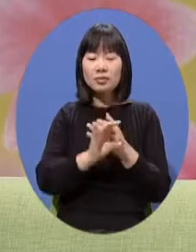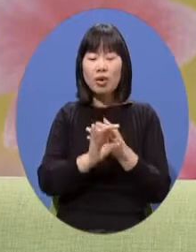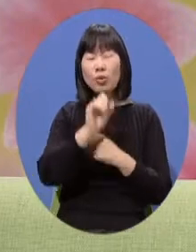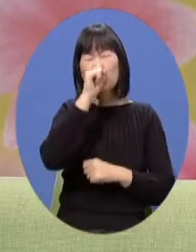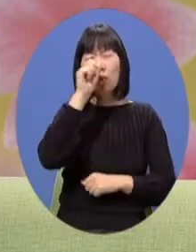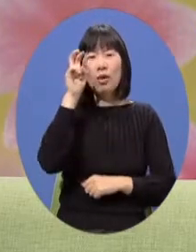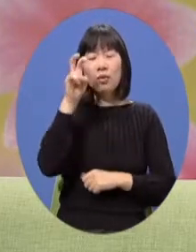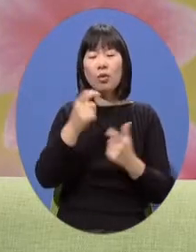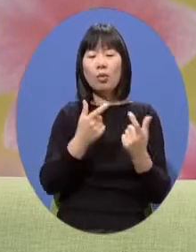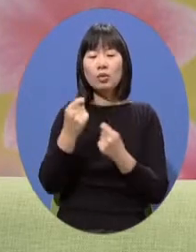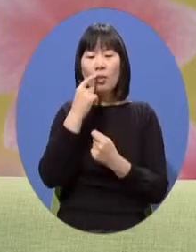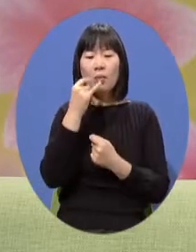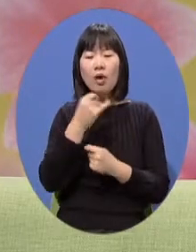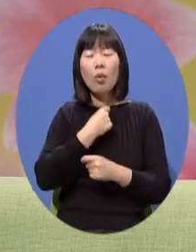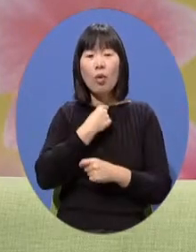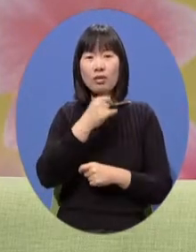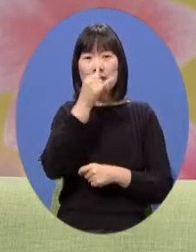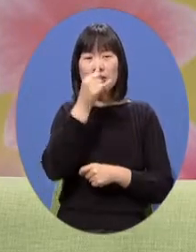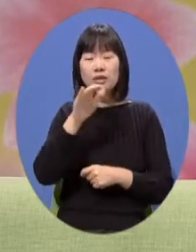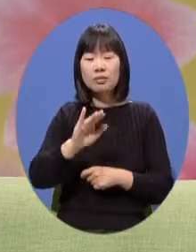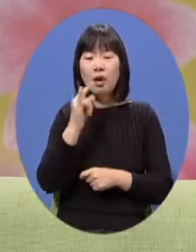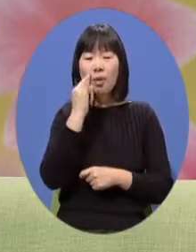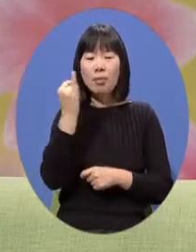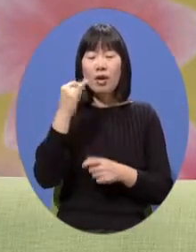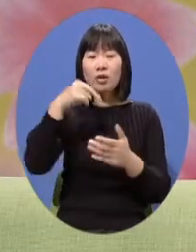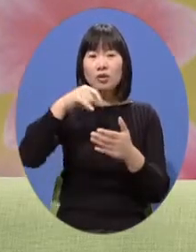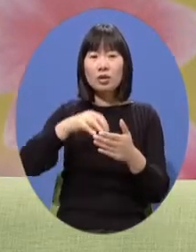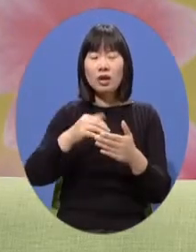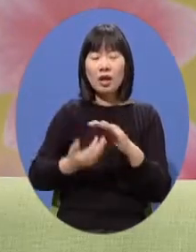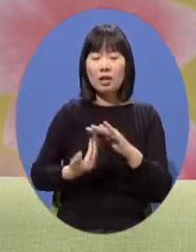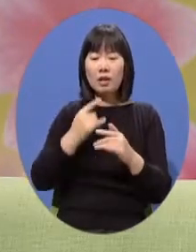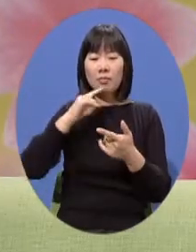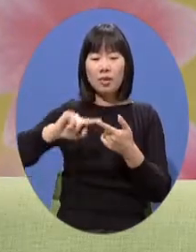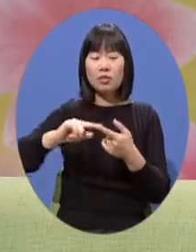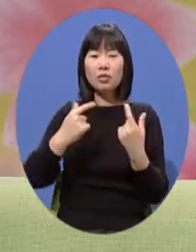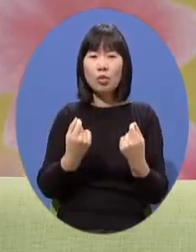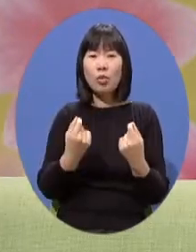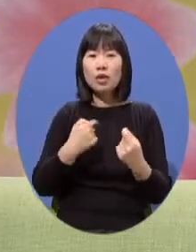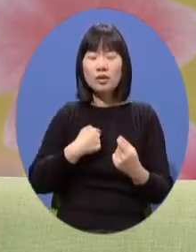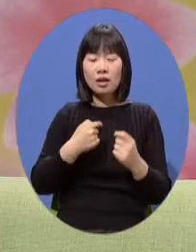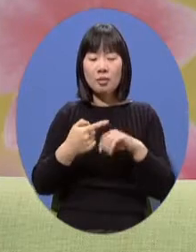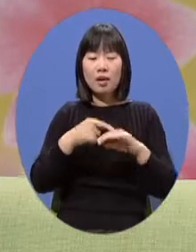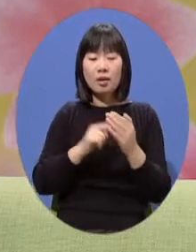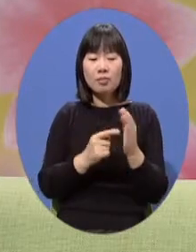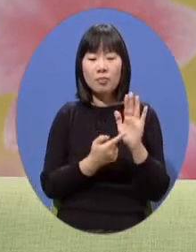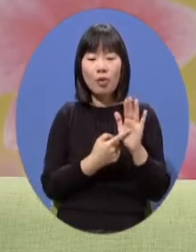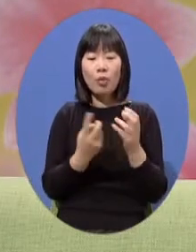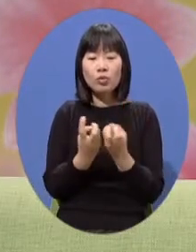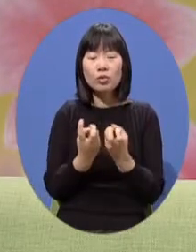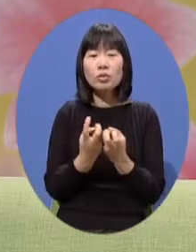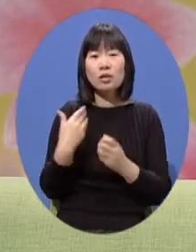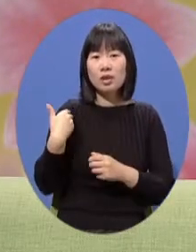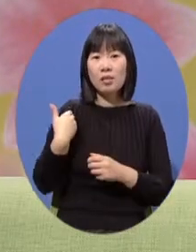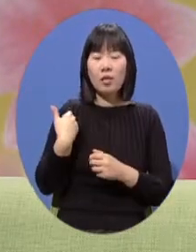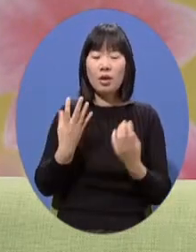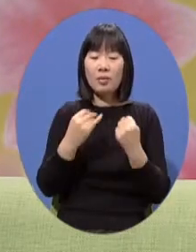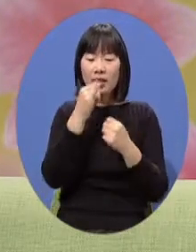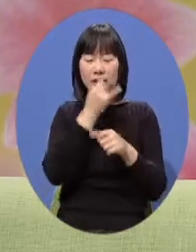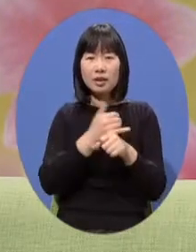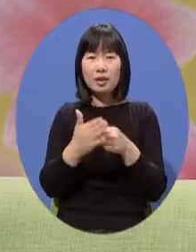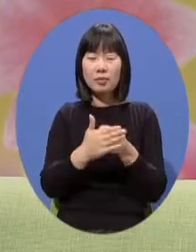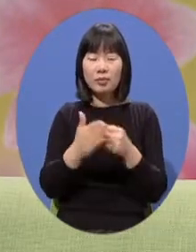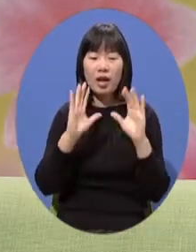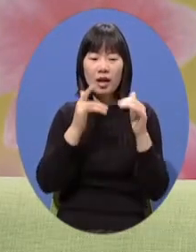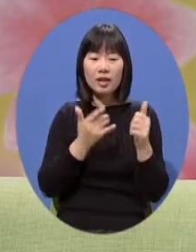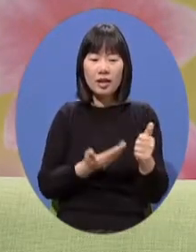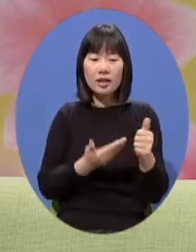모든 엄마들이 다 바라는 걸 텐데 사실 엄마들 중에도 아까 말씀하셨지만 어떻게 내 마음을 표현해야 되는지 잘 모르는 엄마들이 너무 많아요. 그러니까 아이들한테